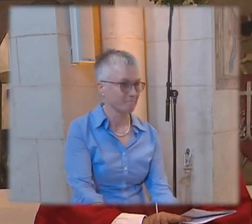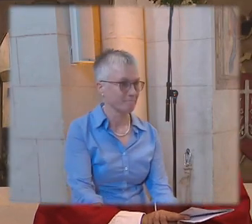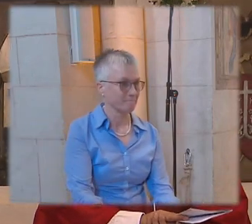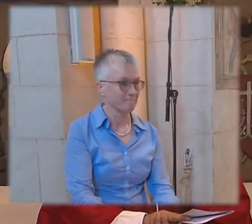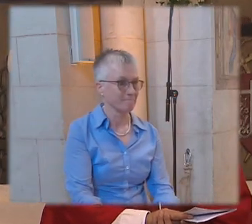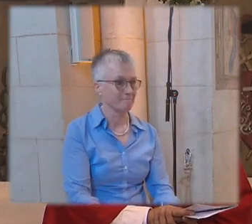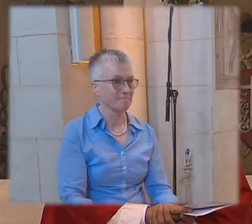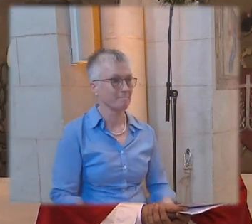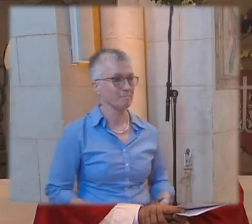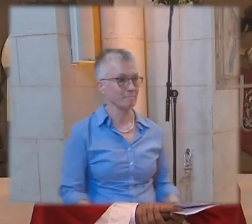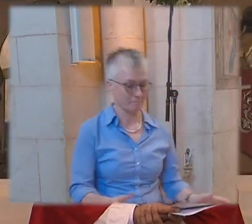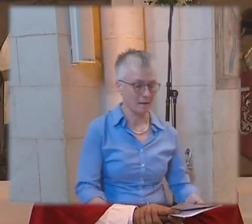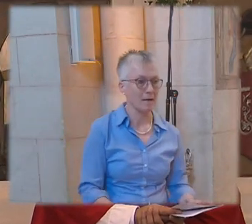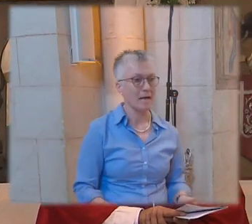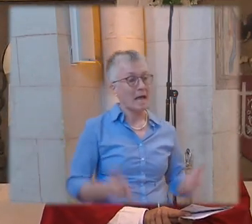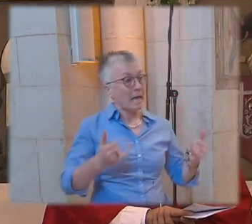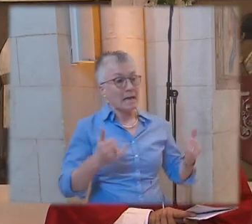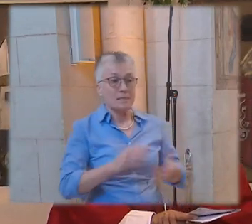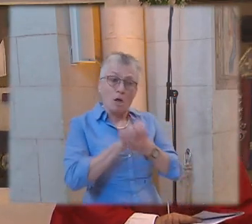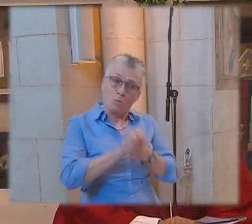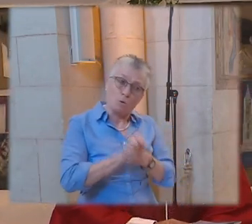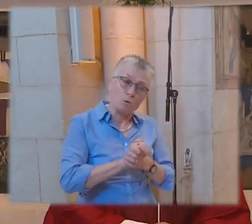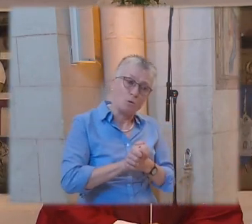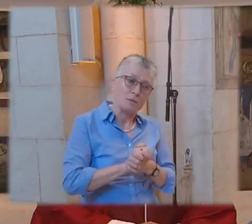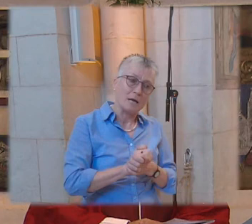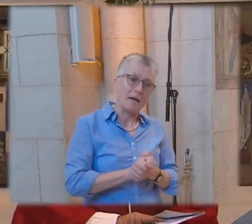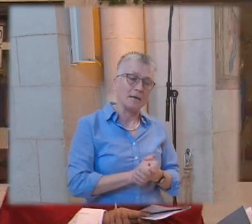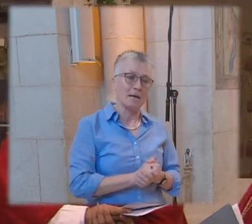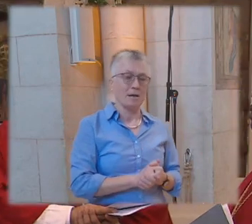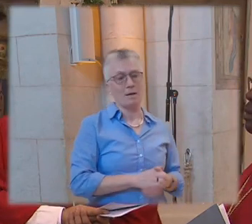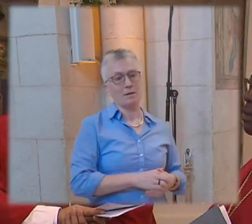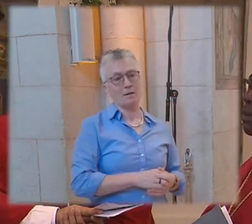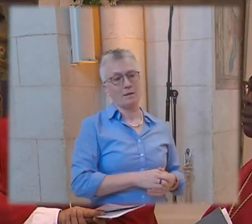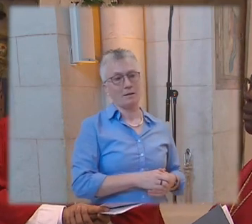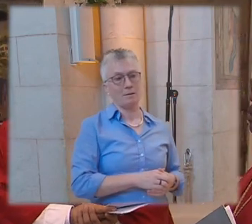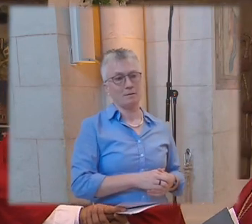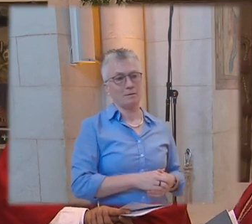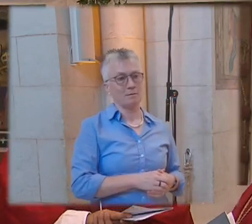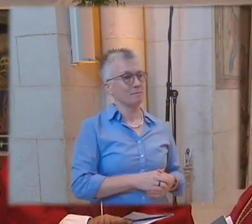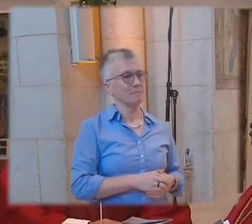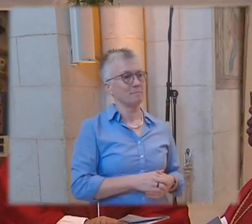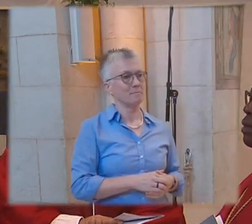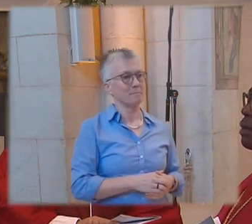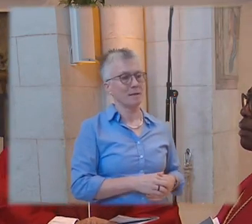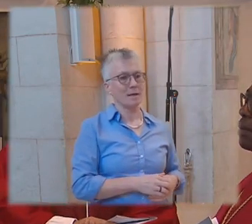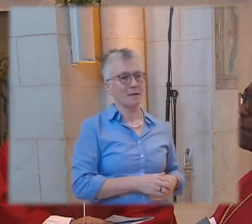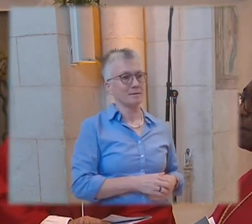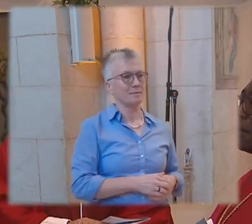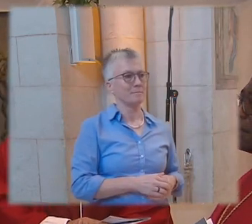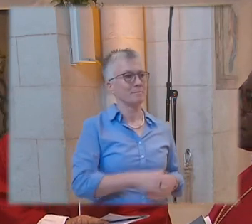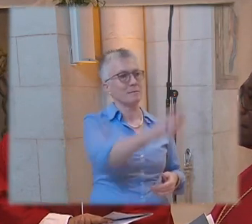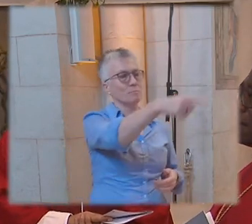unseren Heiligen Vater Papst Franziskus. Als sein Vertreter sind Sie heute nach Limburg gekommen zur Feier